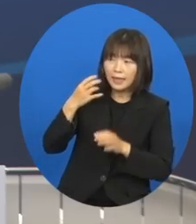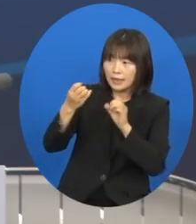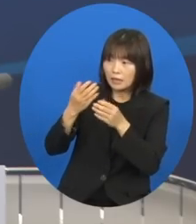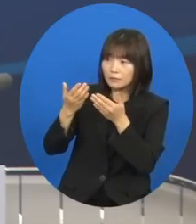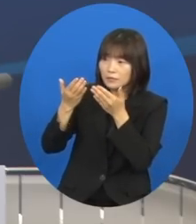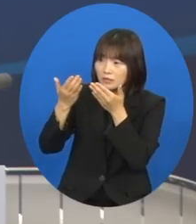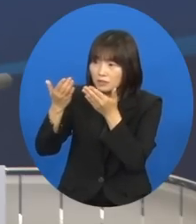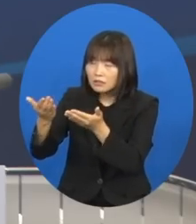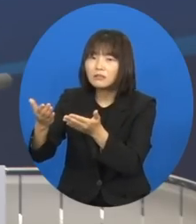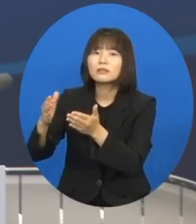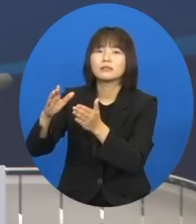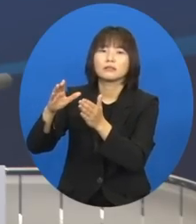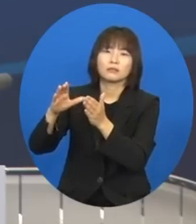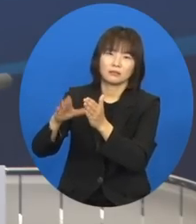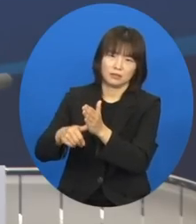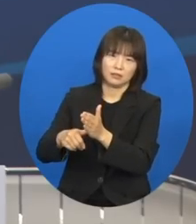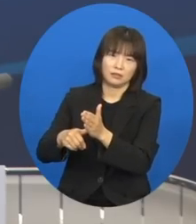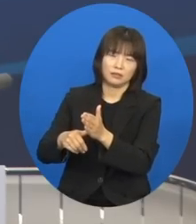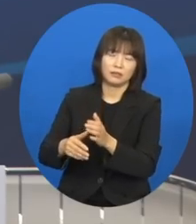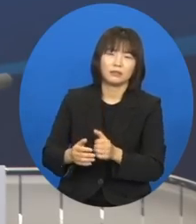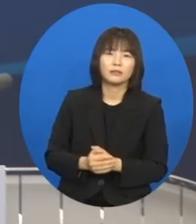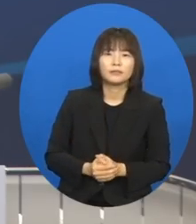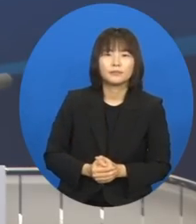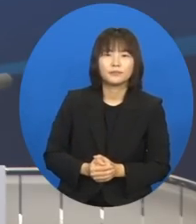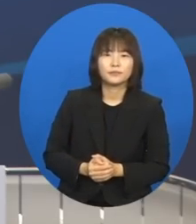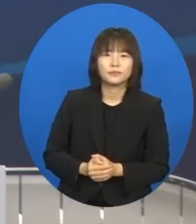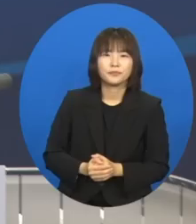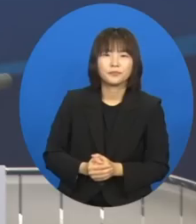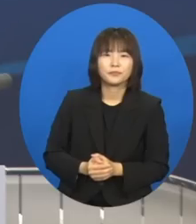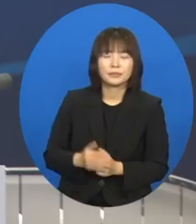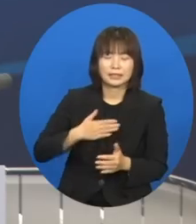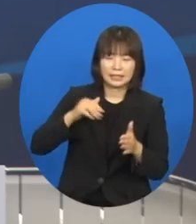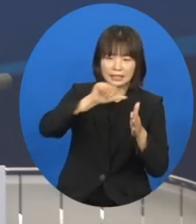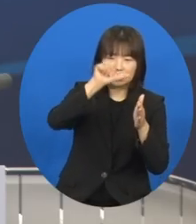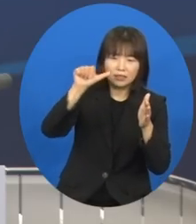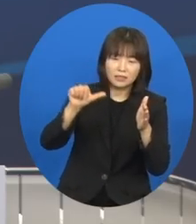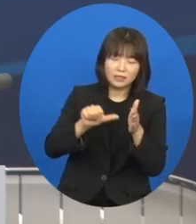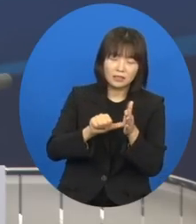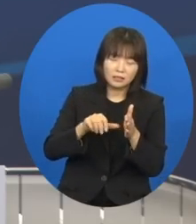제 인생에 주님과 처음으로 대화가 시작된 거예요.